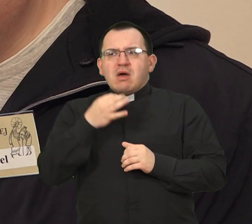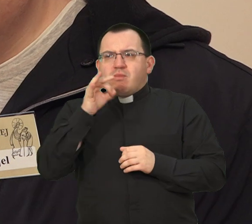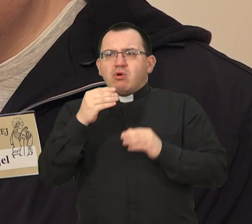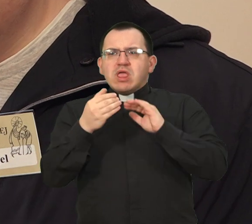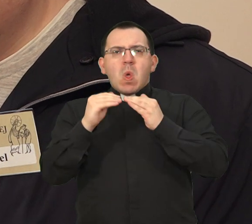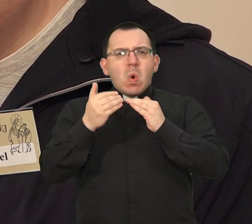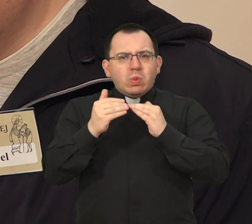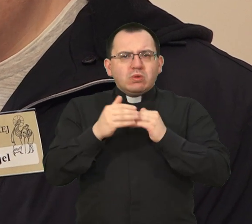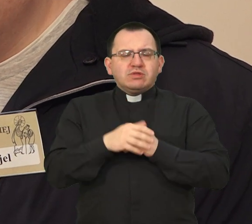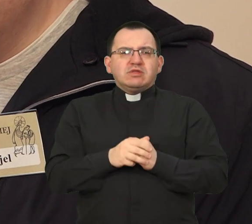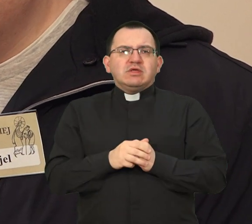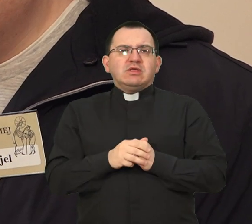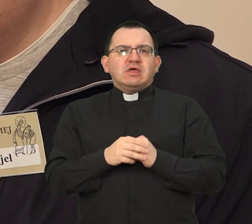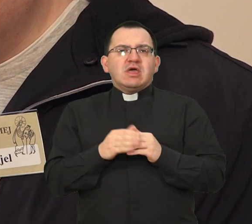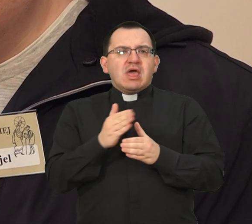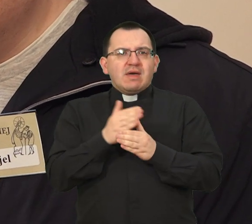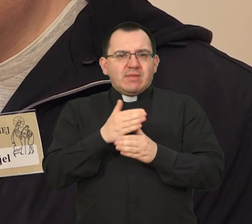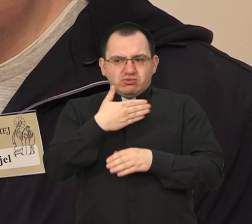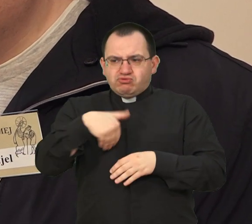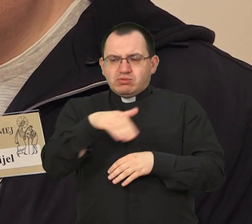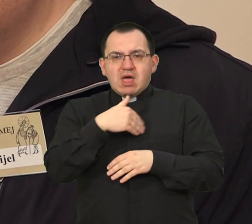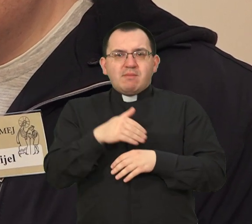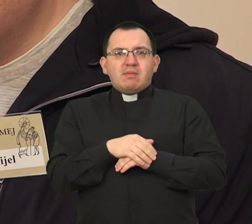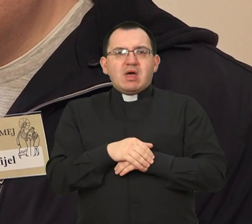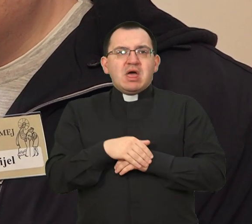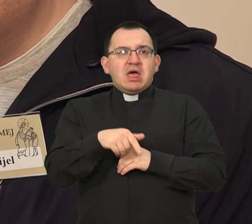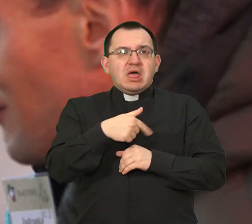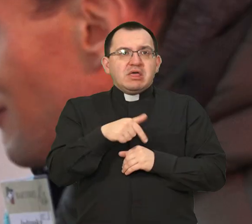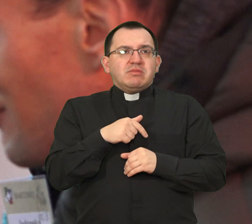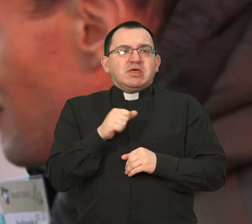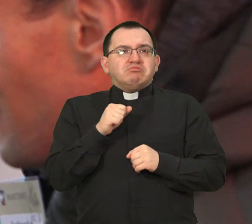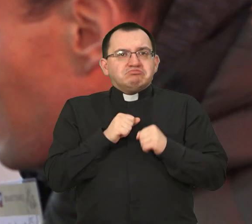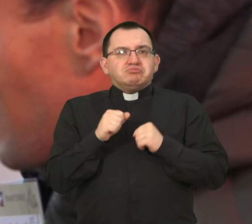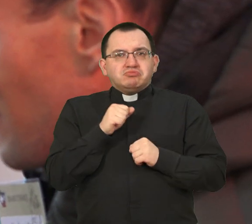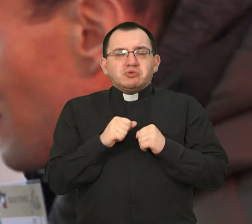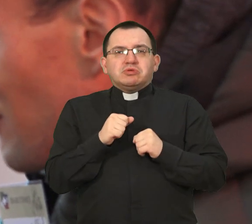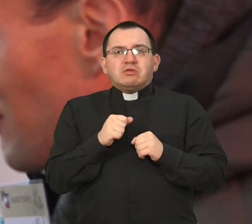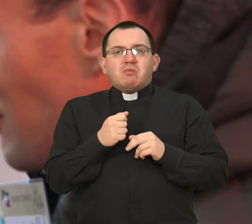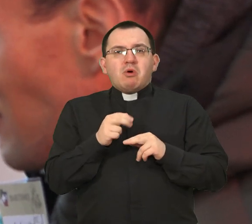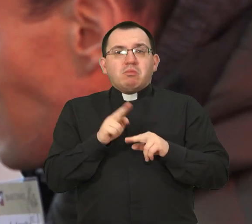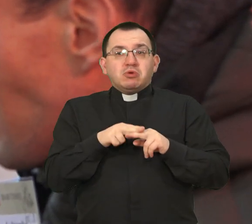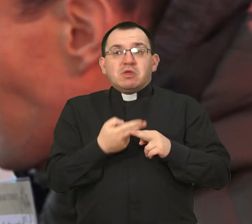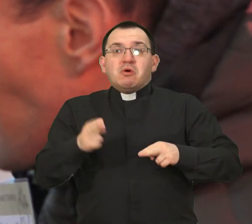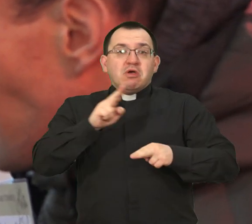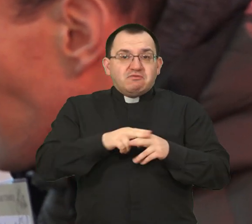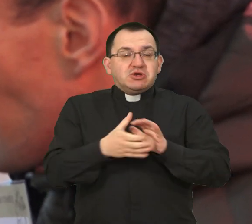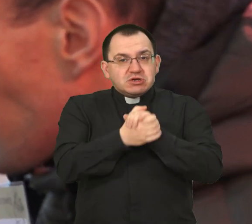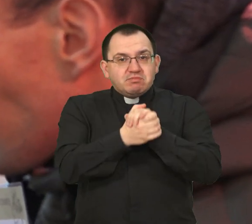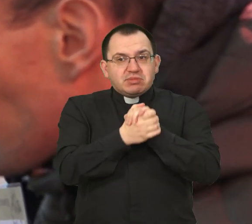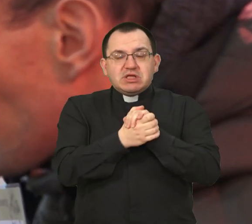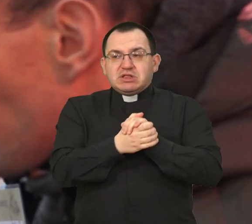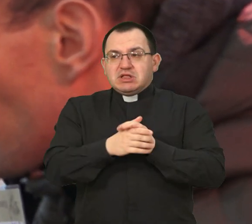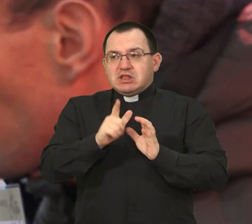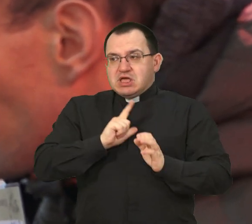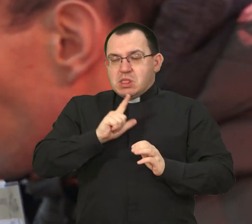bolji među nama i nastojimo biti što više prijateljski raspoloženi jedni